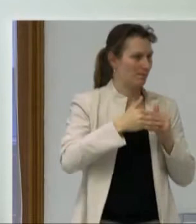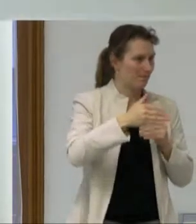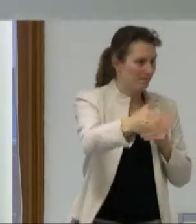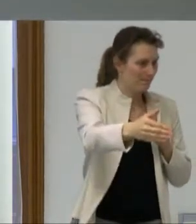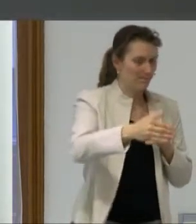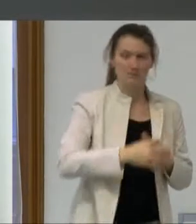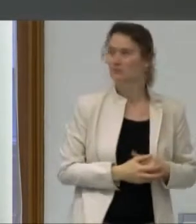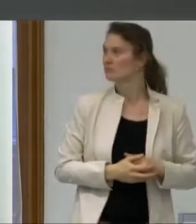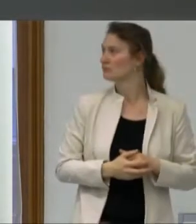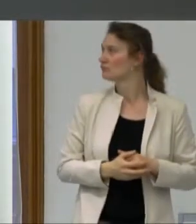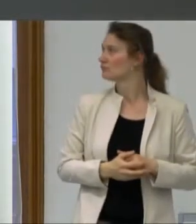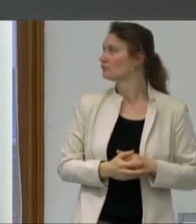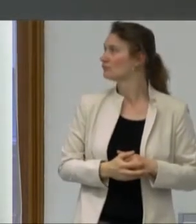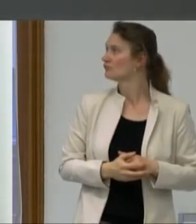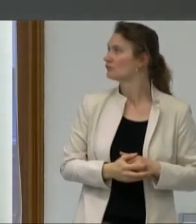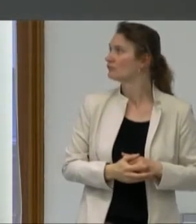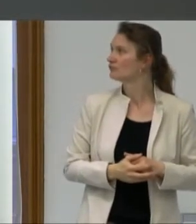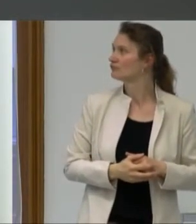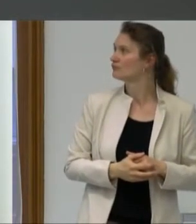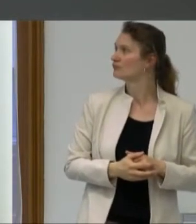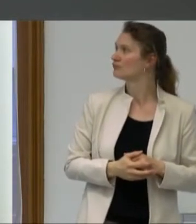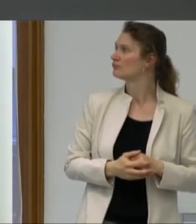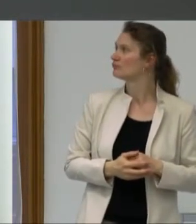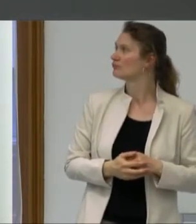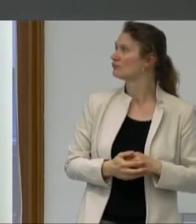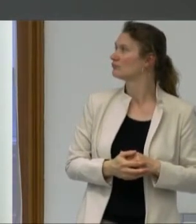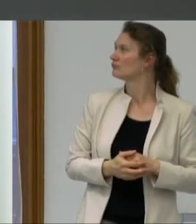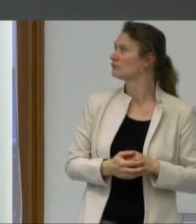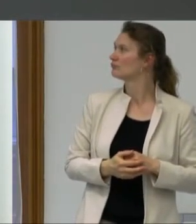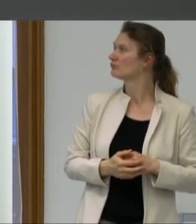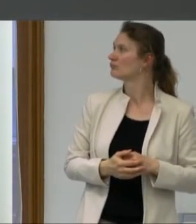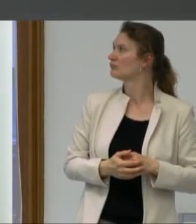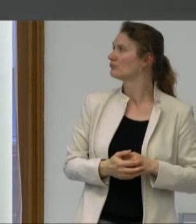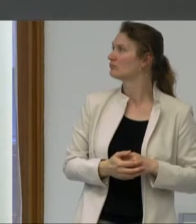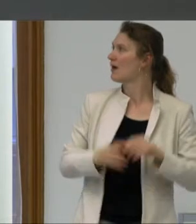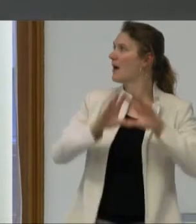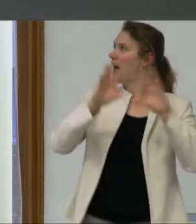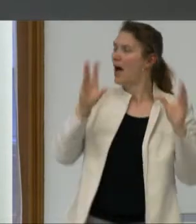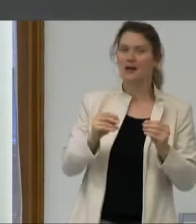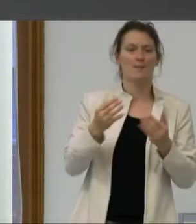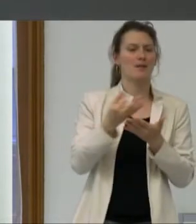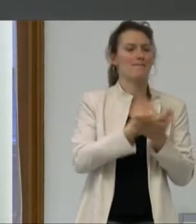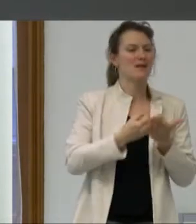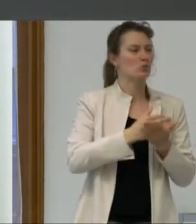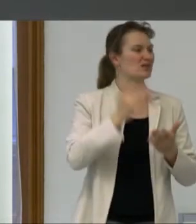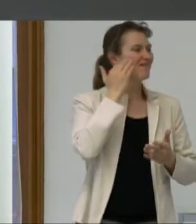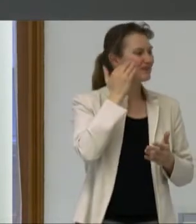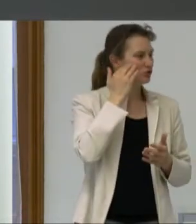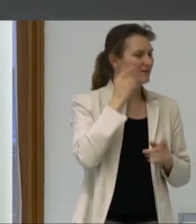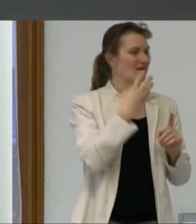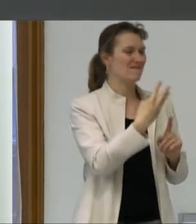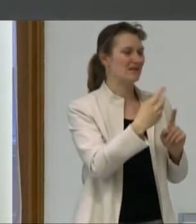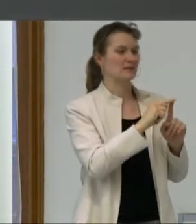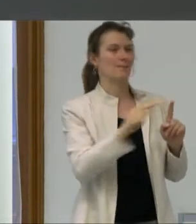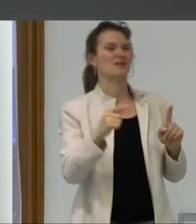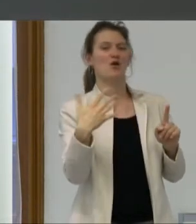diesem soll es einen Block von allgemeinen bildungswissenschaftlichen Grundlagen geben im Ausmaß von 40 bis